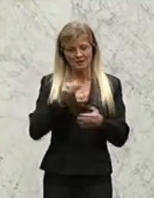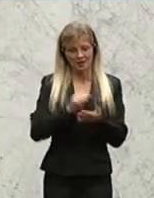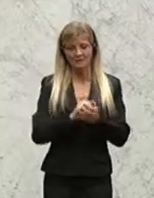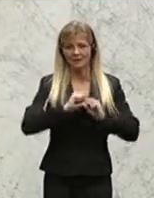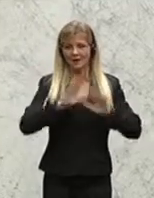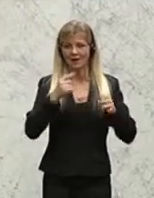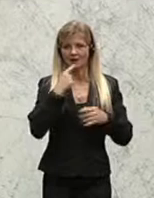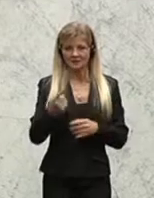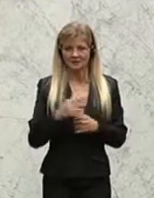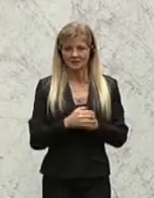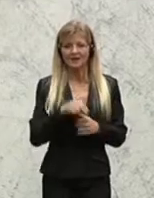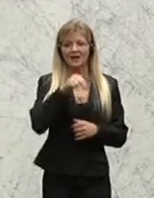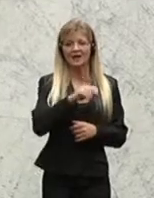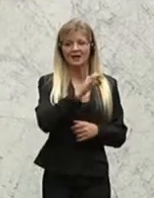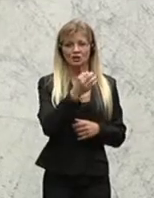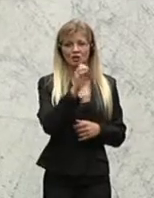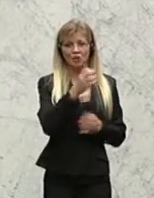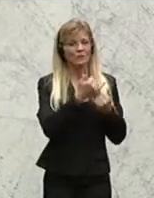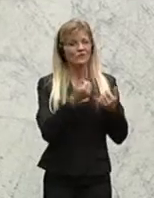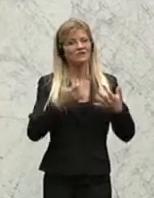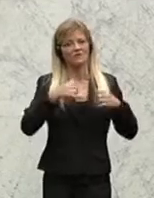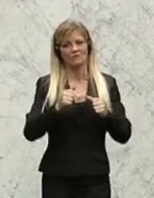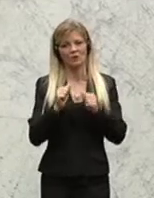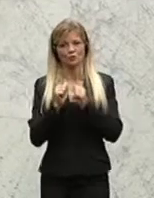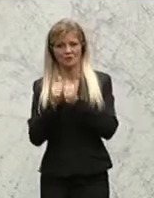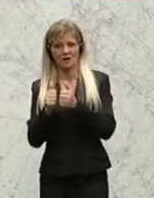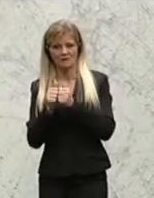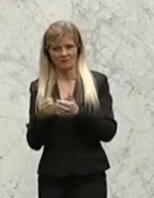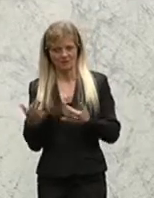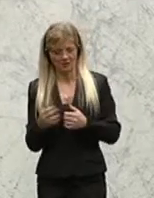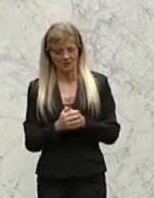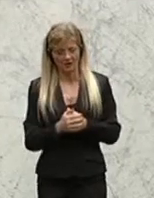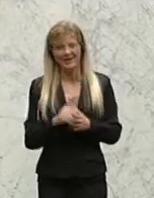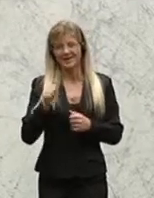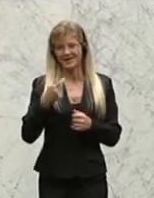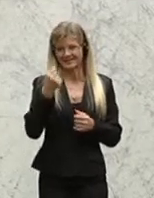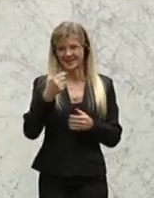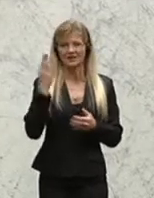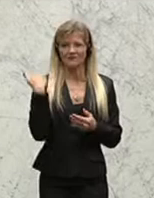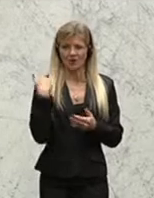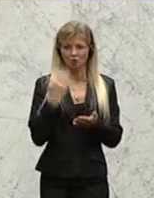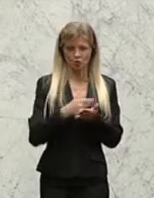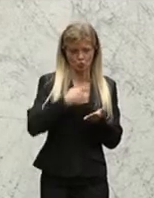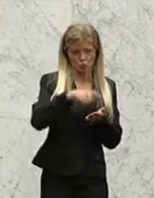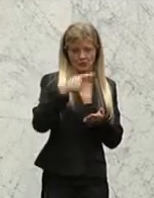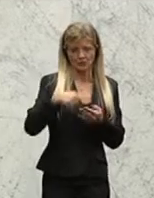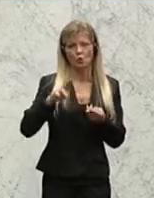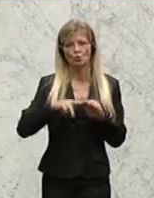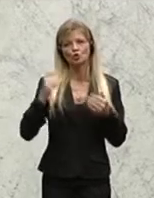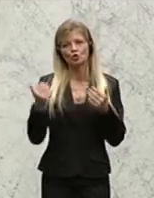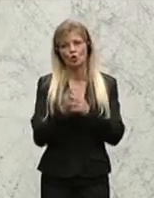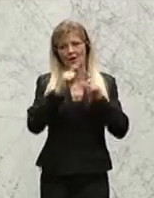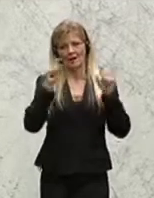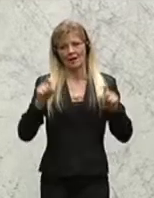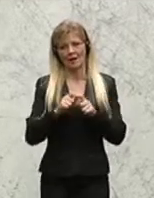BMI tätig werden. Die ersten Gelder für die NGOs wurden überwiesen, ein neuer Rahmenfördervertrag wurde